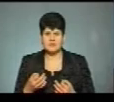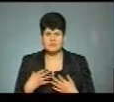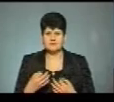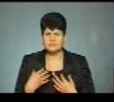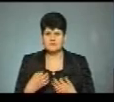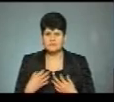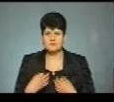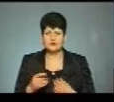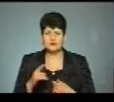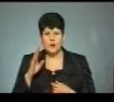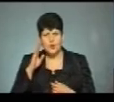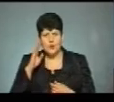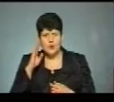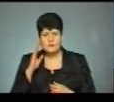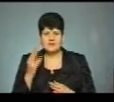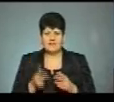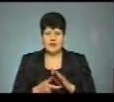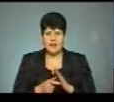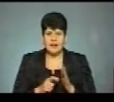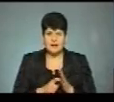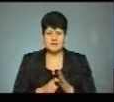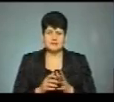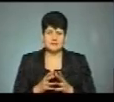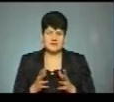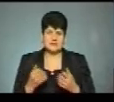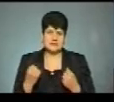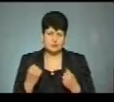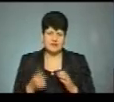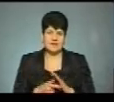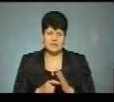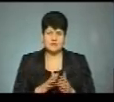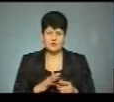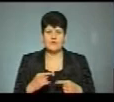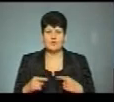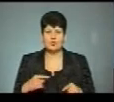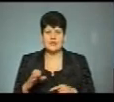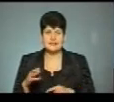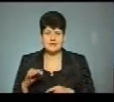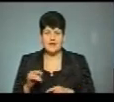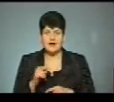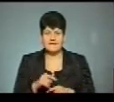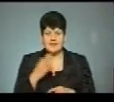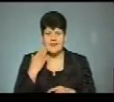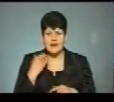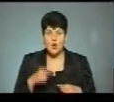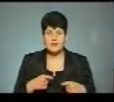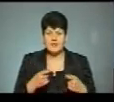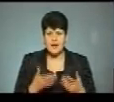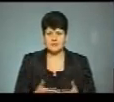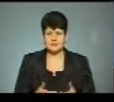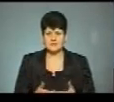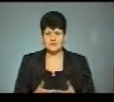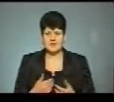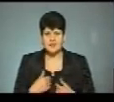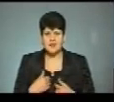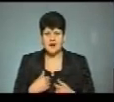розповідав, що хлопці в класі, в основному це ж спортивний клас, були футболісти, а він легкоатлет. І каже,